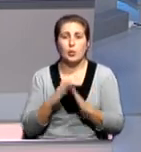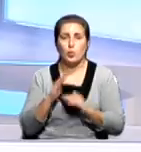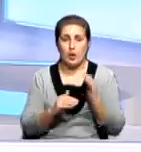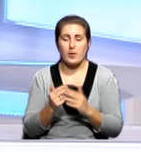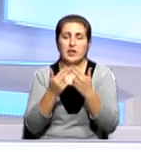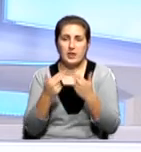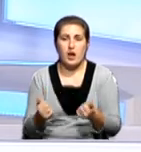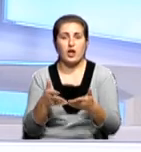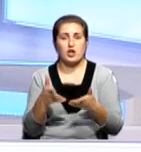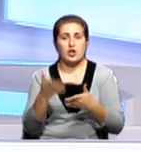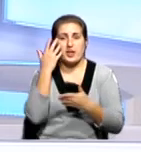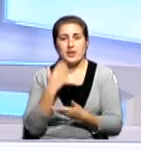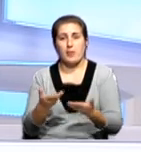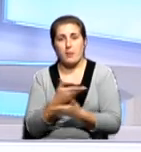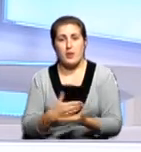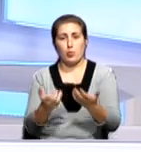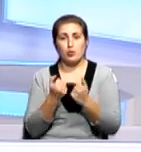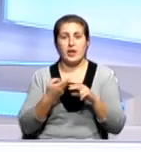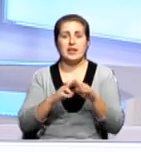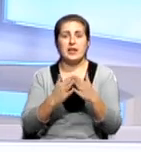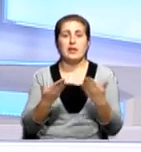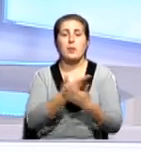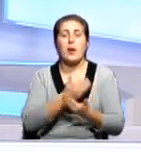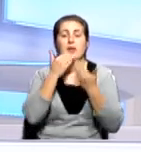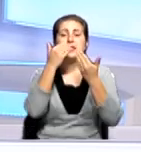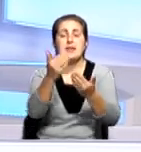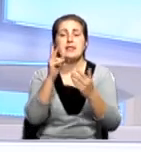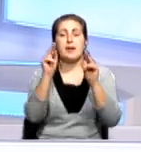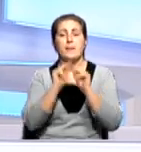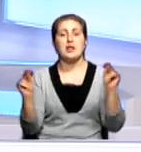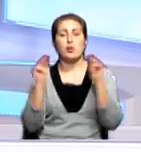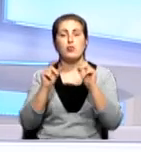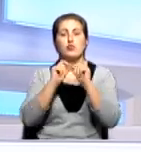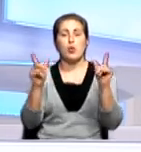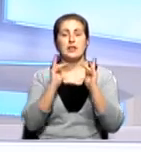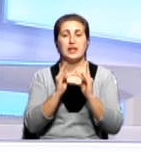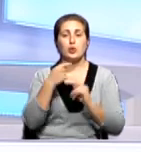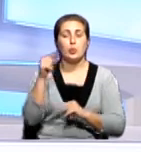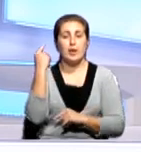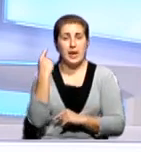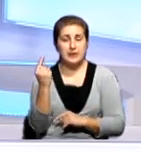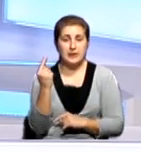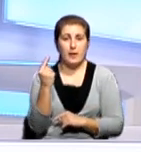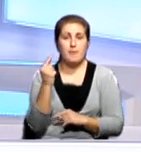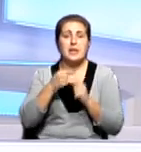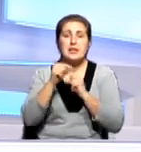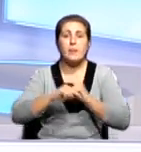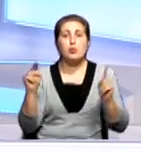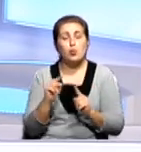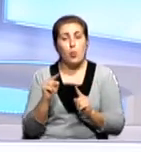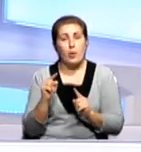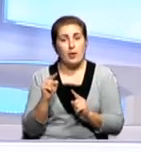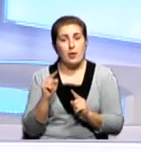Да конечно когда мы получили эти книги мы обратились к педагогам школы-интерната номер один с тем чтобы